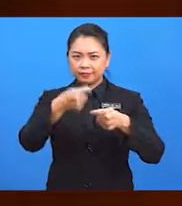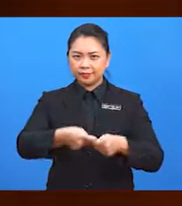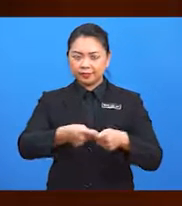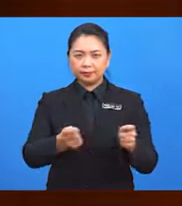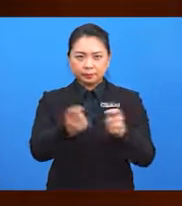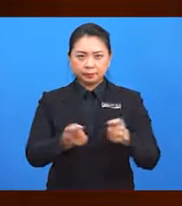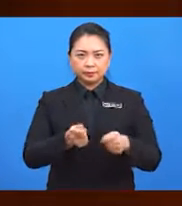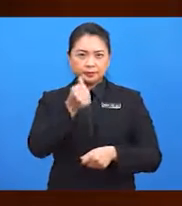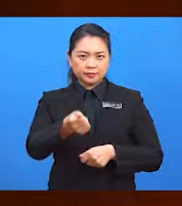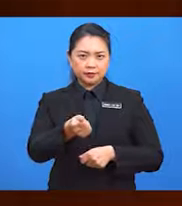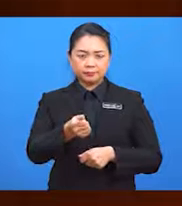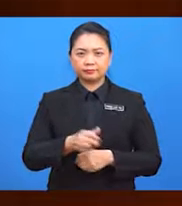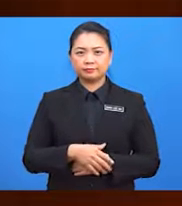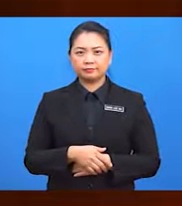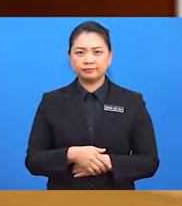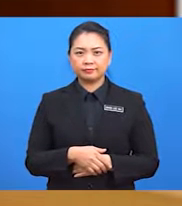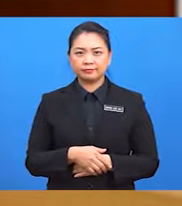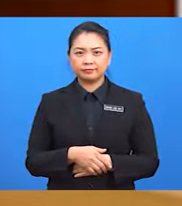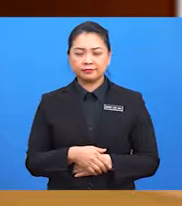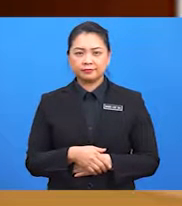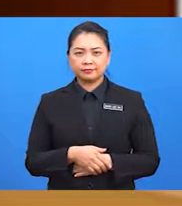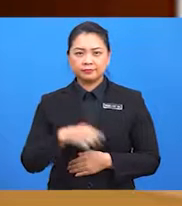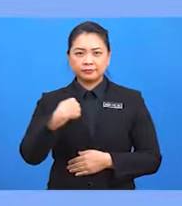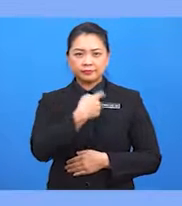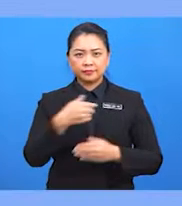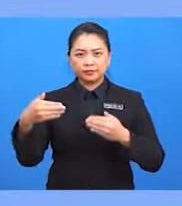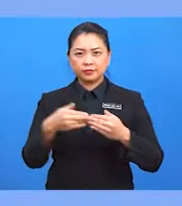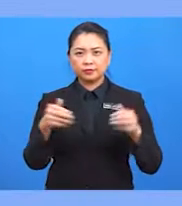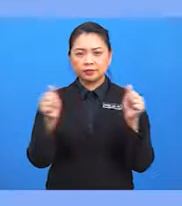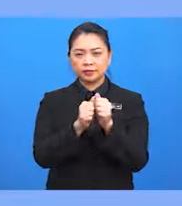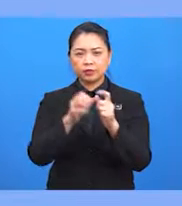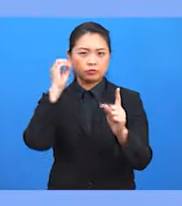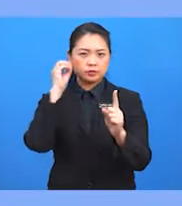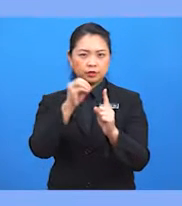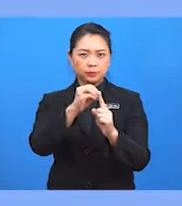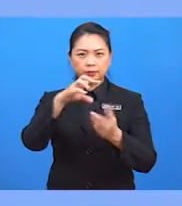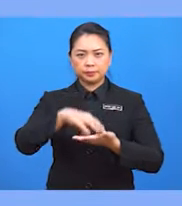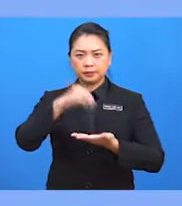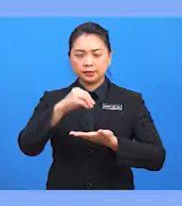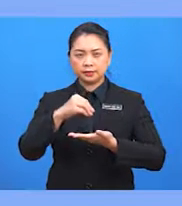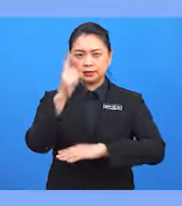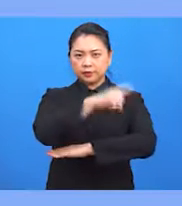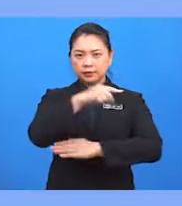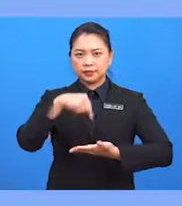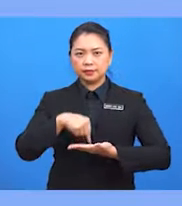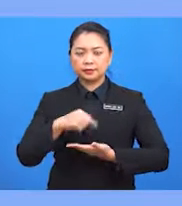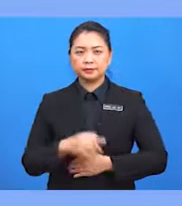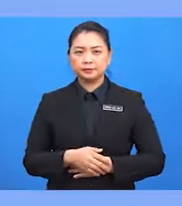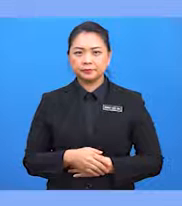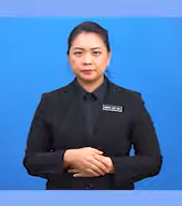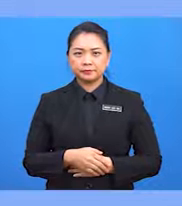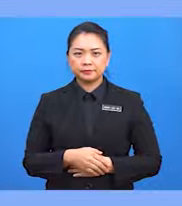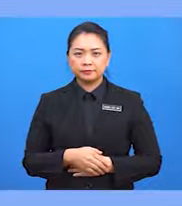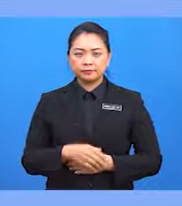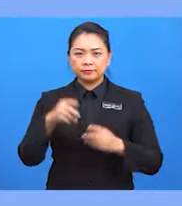sehingga tamat episod ini. Kita teruskan dengan objektif pembelajaran. Bagi episod ini,